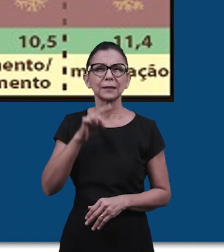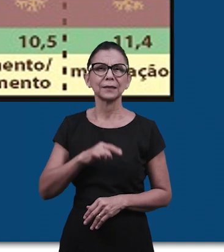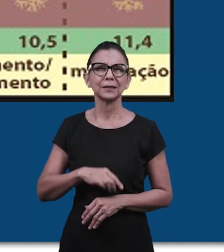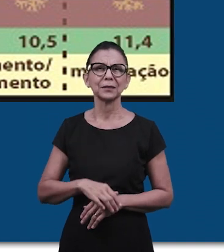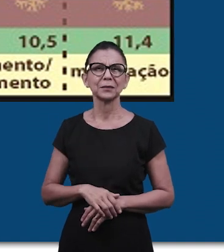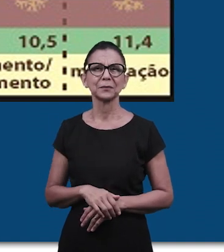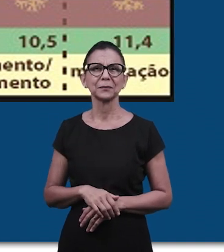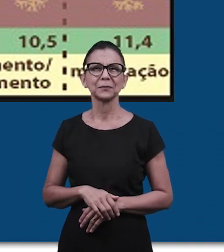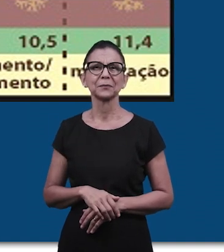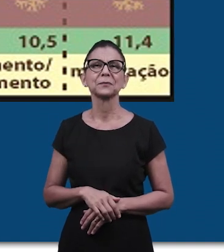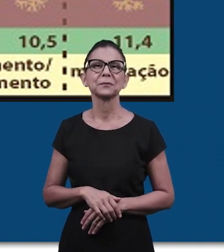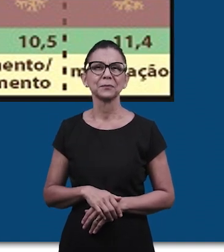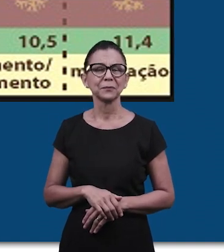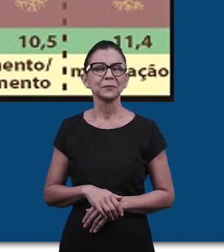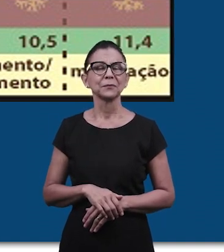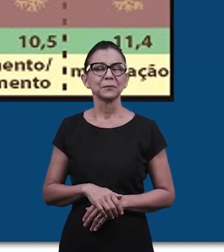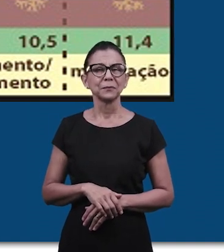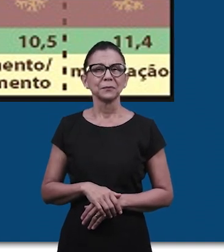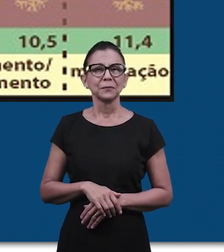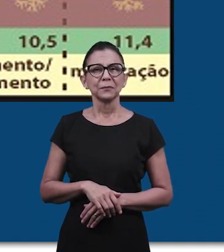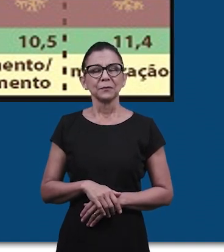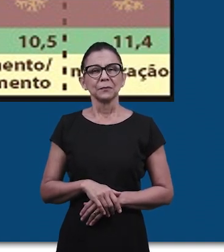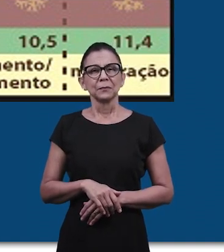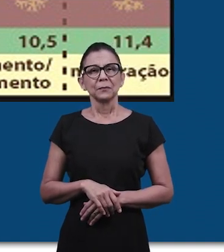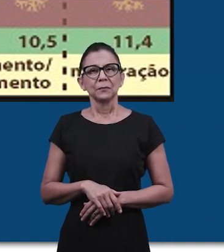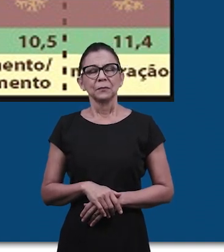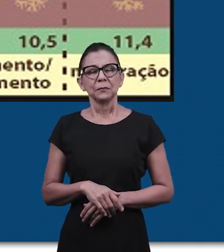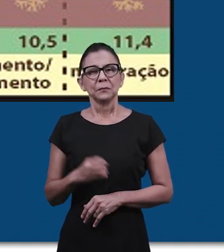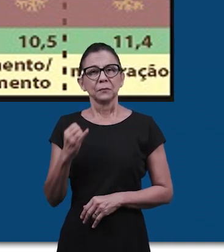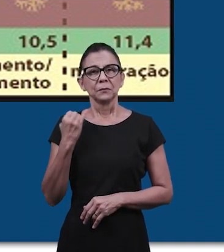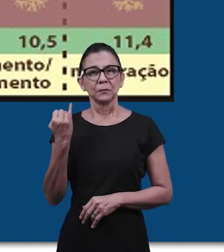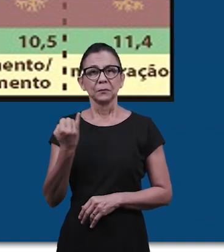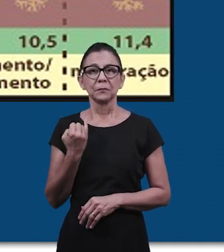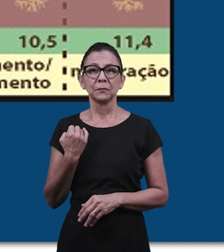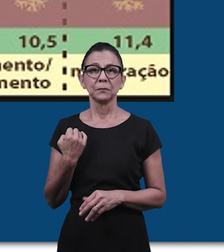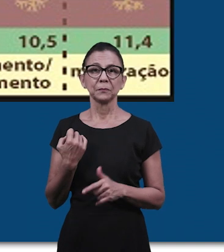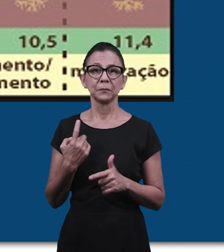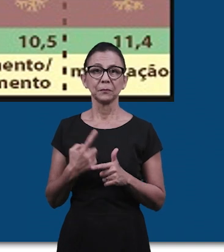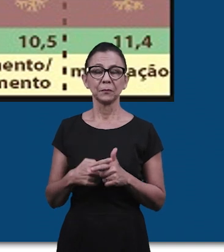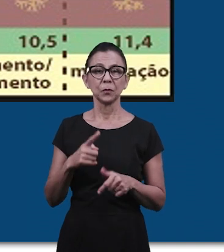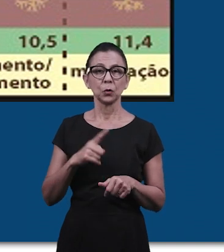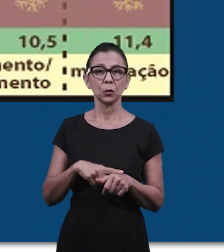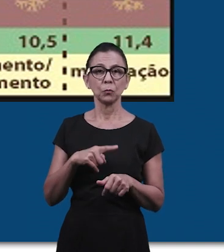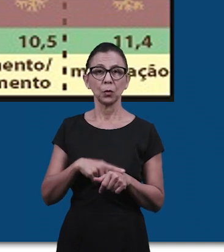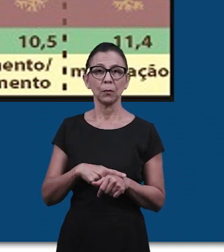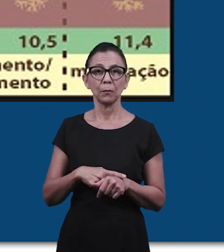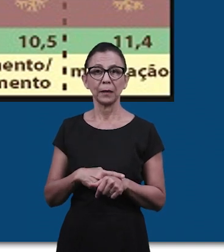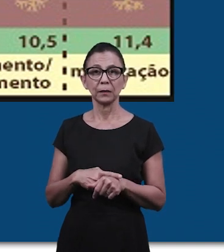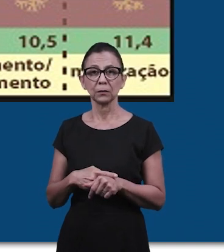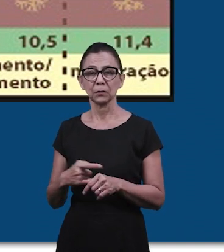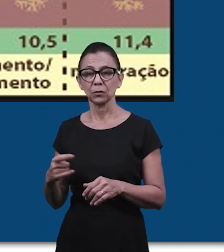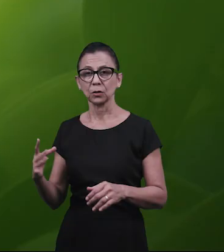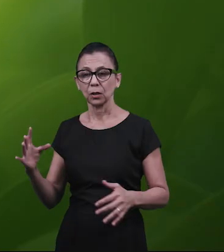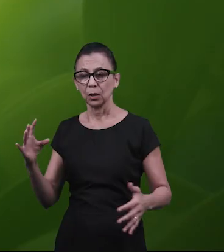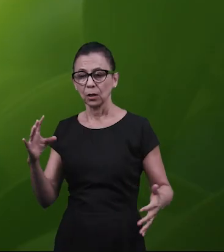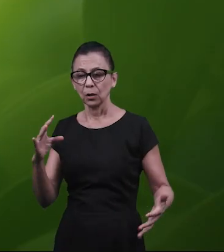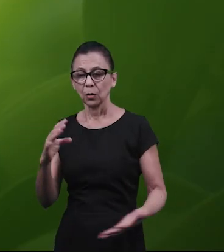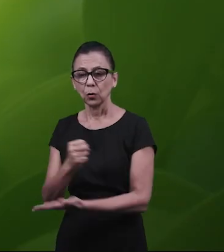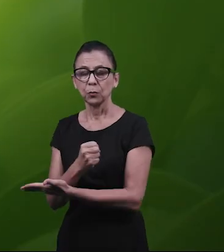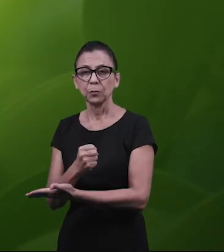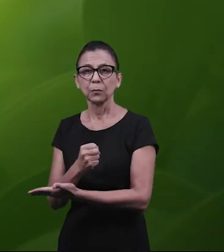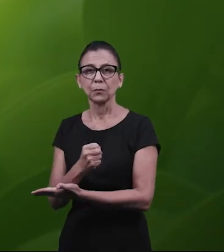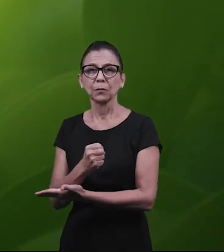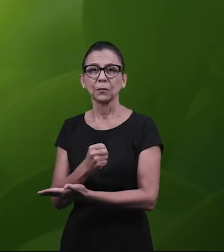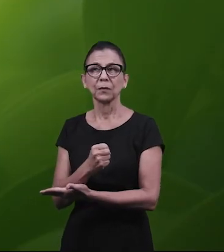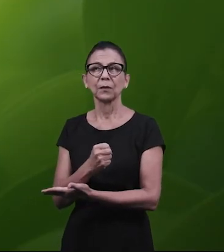Et cela est important parce qu'au moment de la cueillette, c'est qu'il se